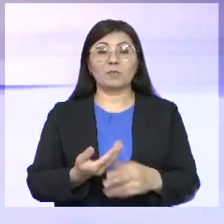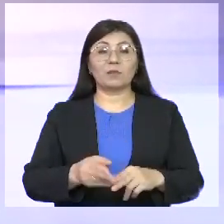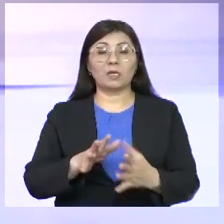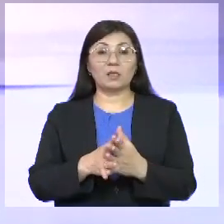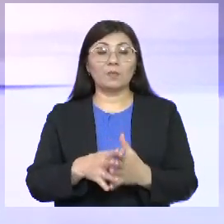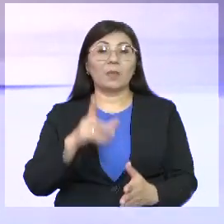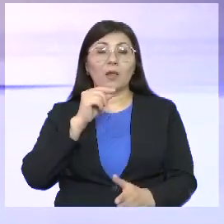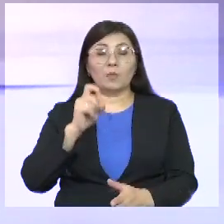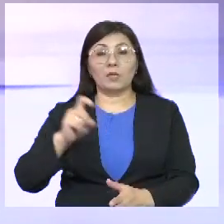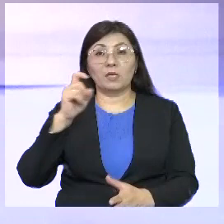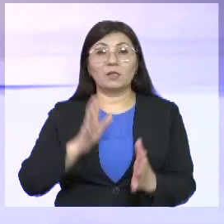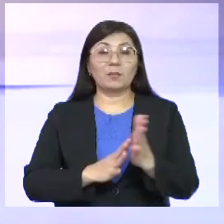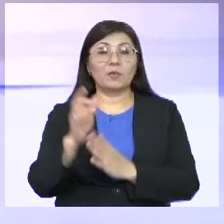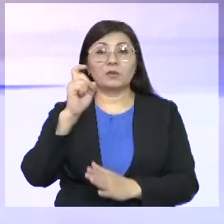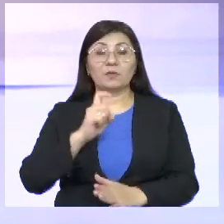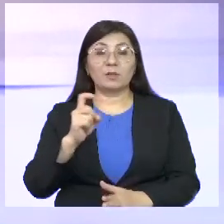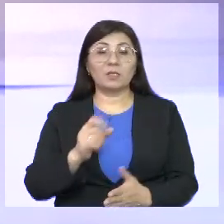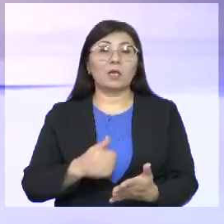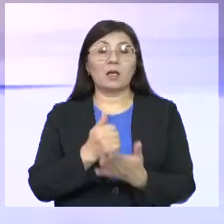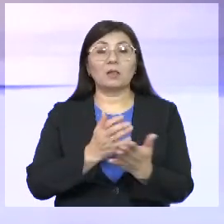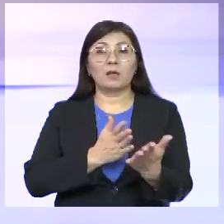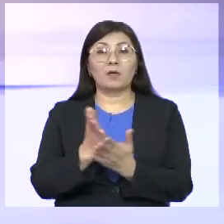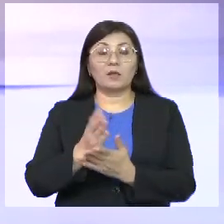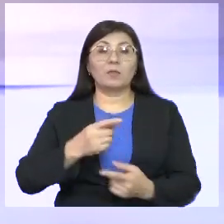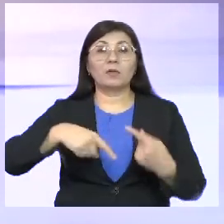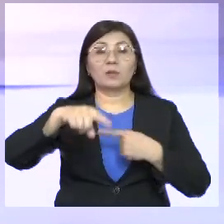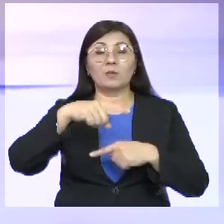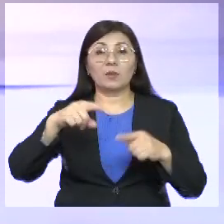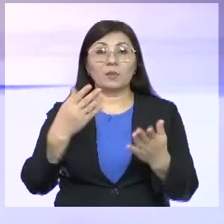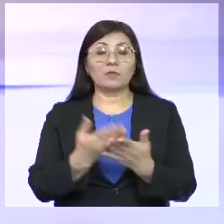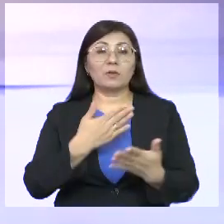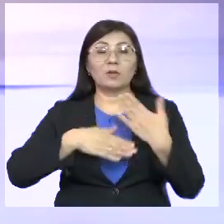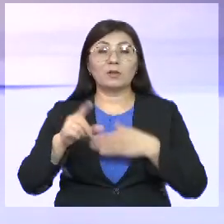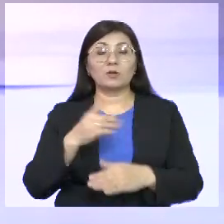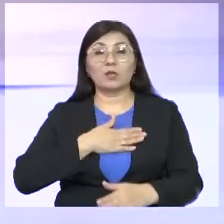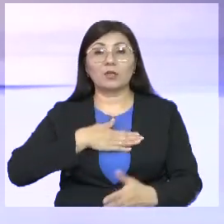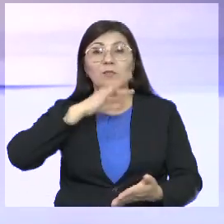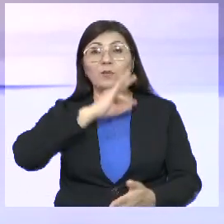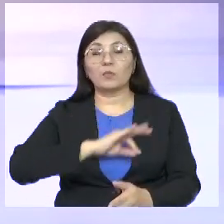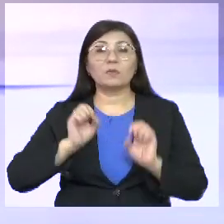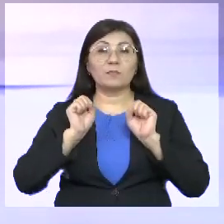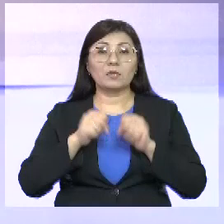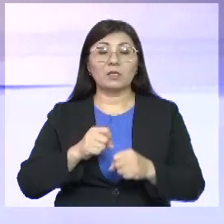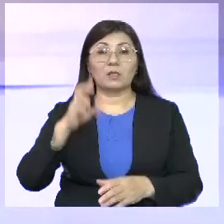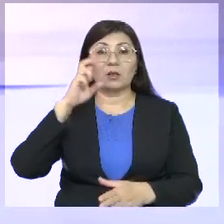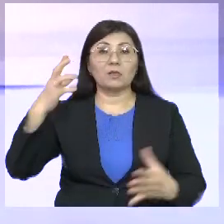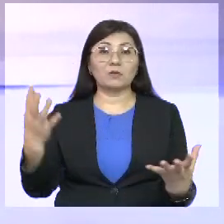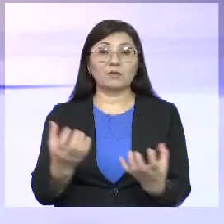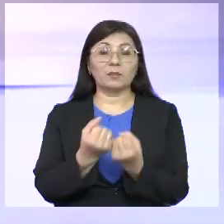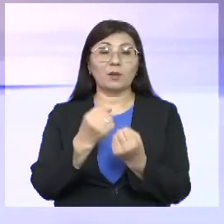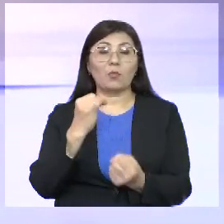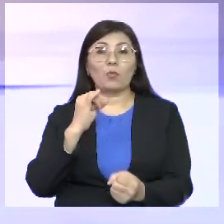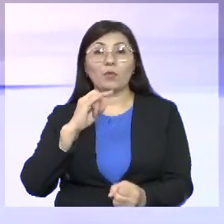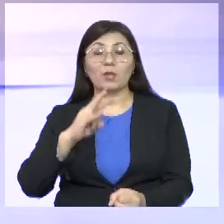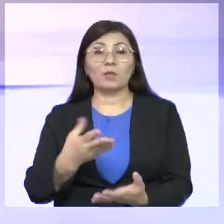сельчан птицеводство, растениеводство, а также основные направления предпринимательства. Отрадно, что активно пользуются возможностями государственной поддержки уилцы